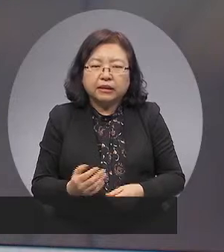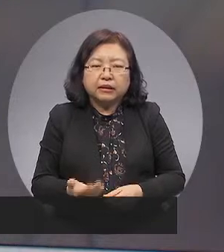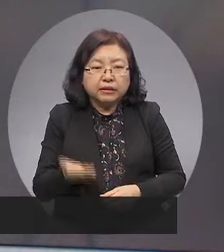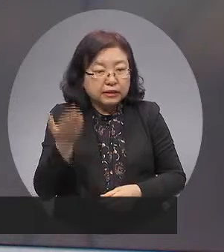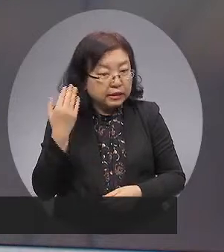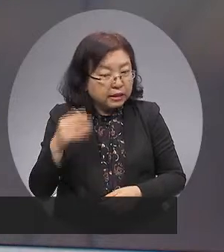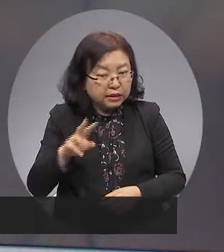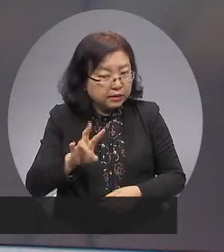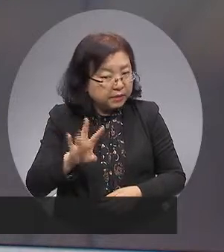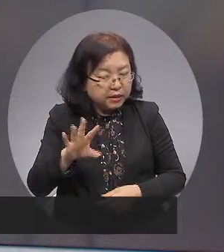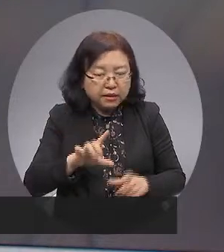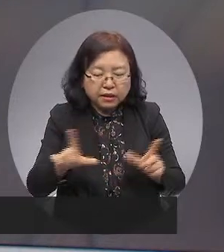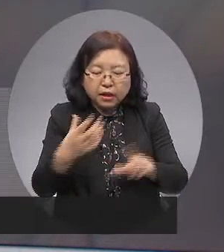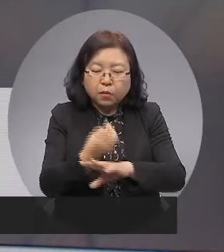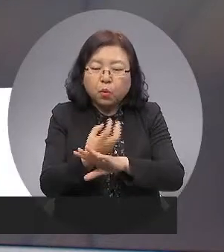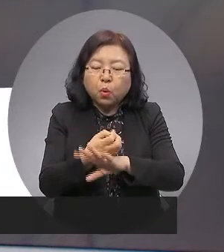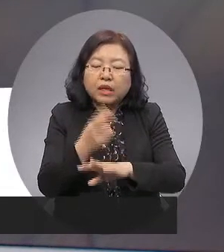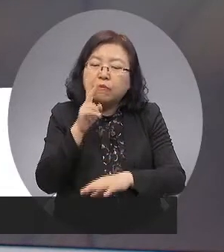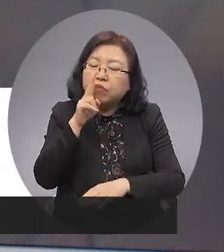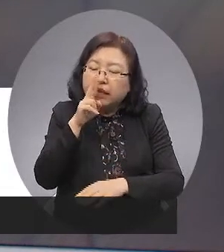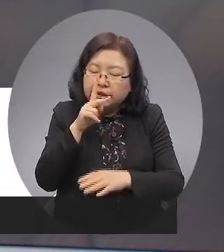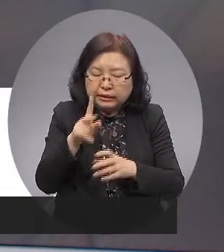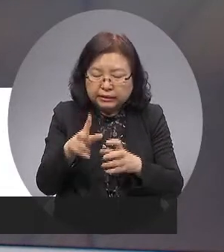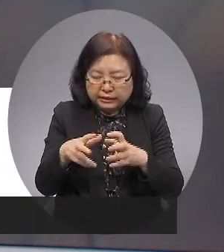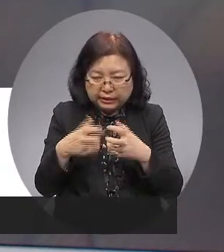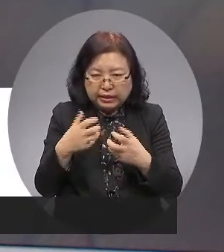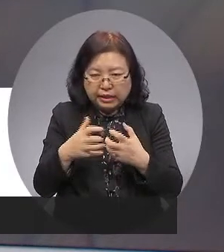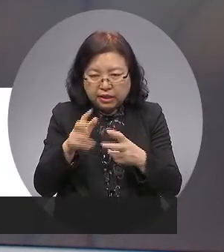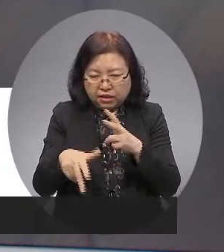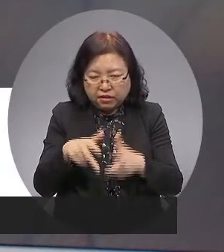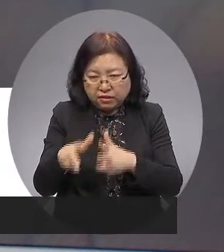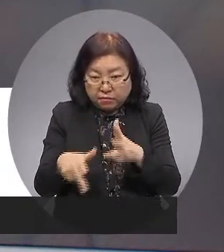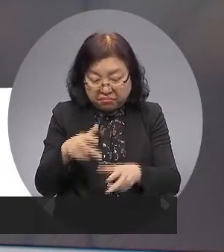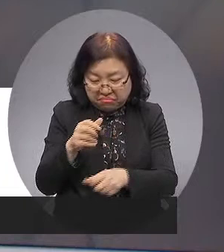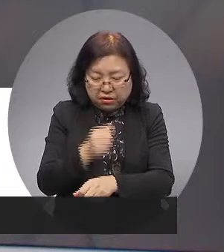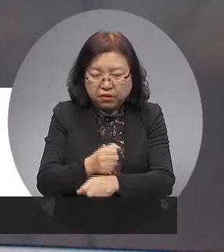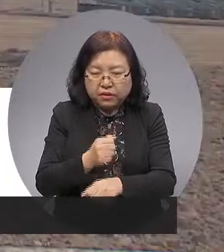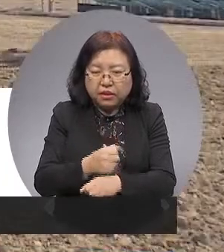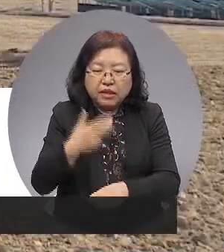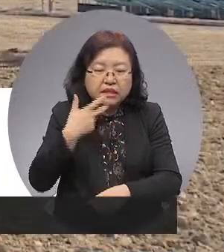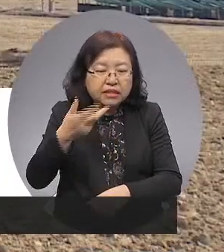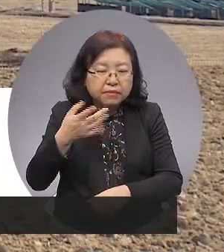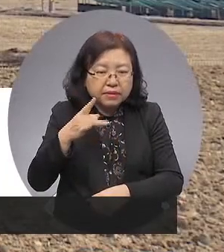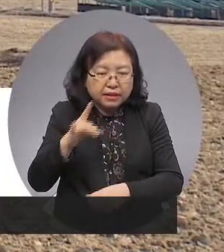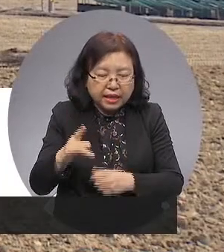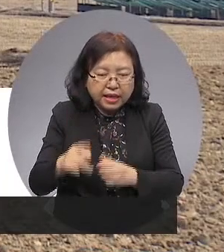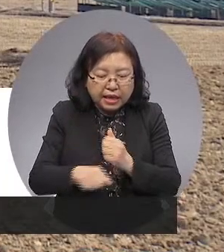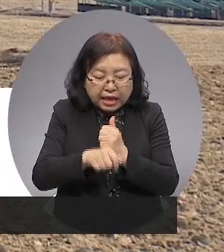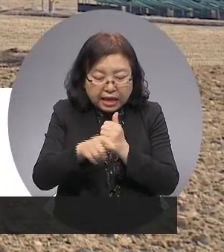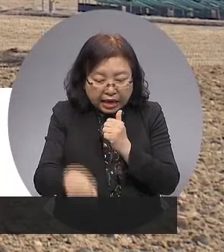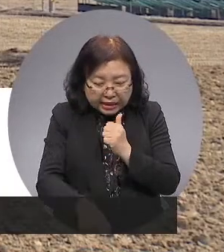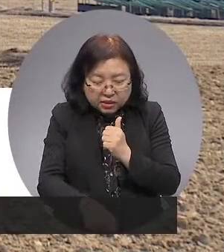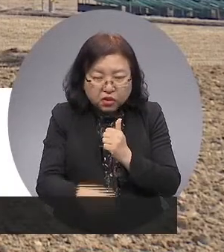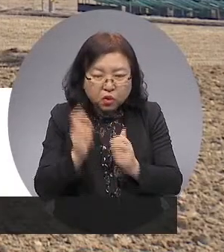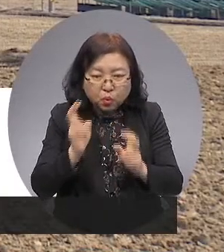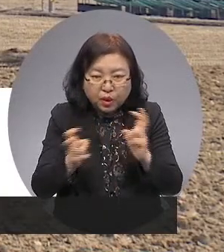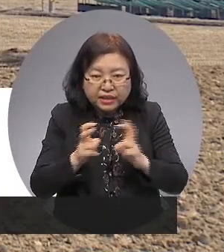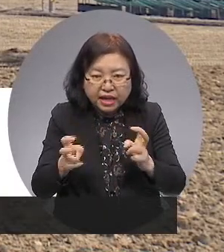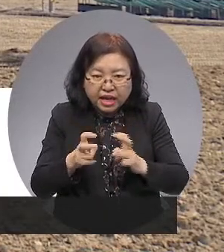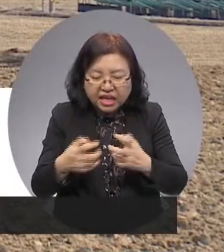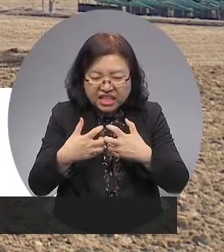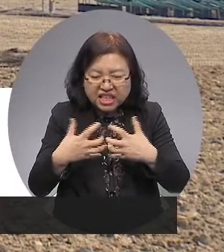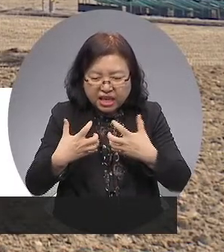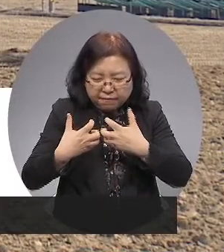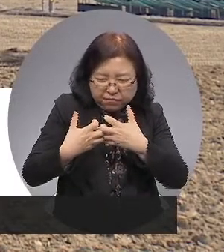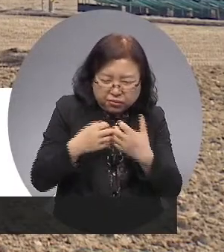지난달 24일 보은의 한 플라스틱 기계 제조업체에서 70대 하청업체 노동자가 기계에 끼어 숨진 사고와